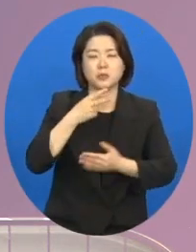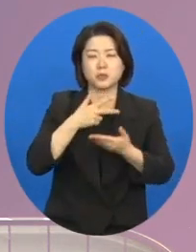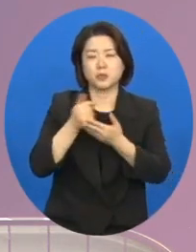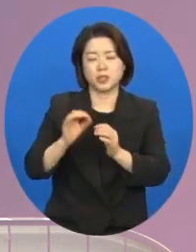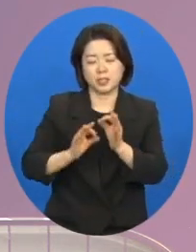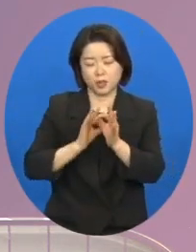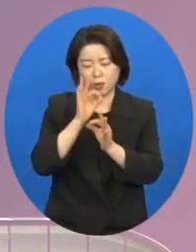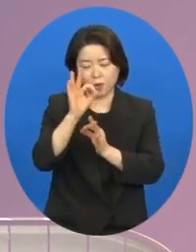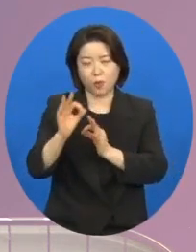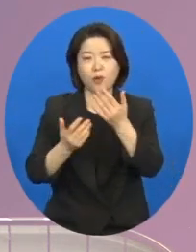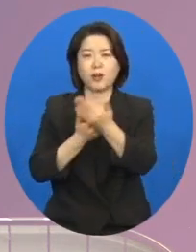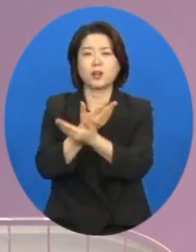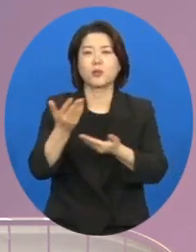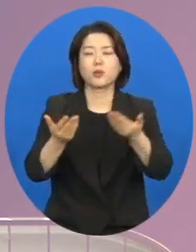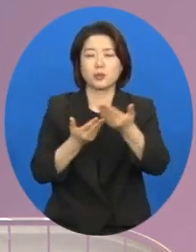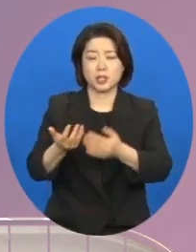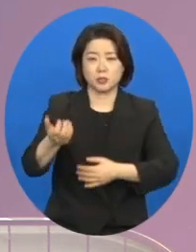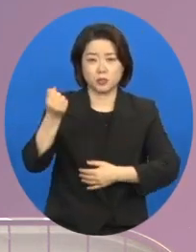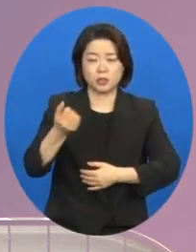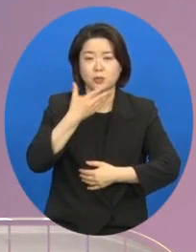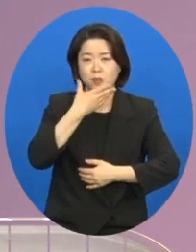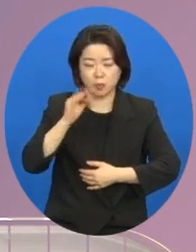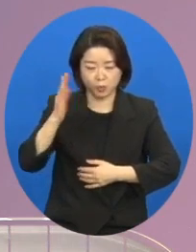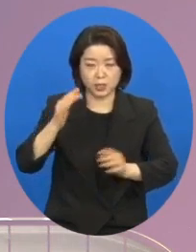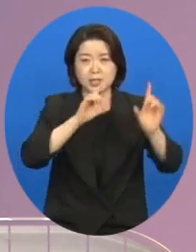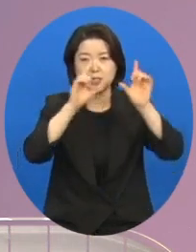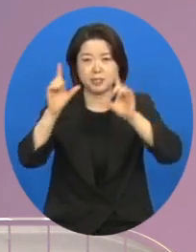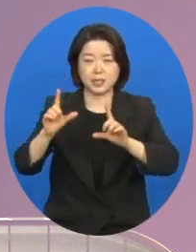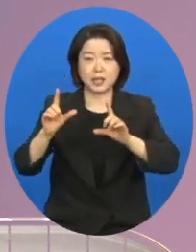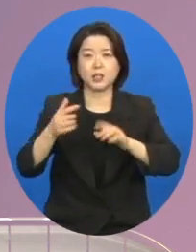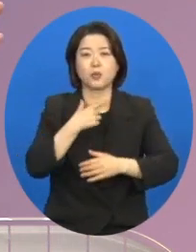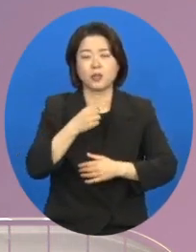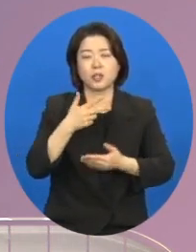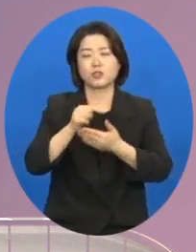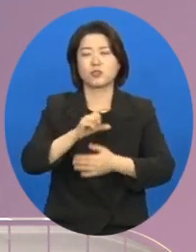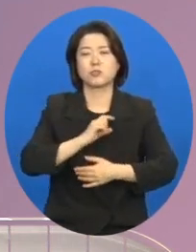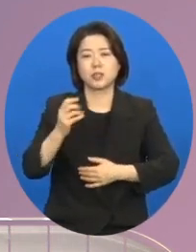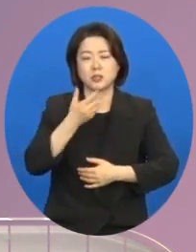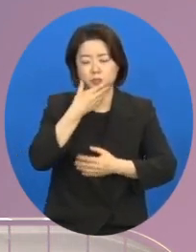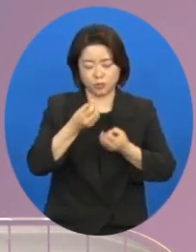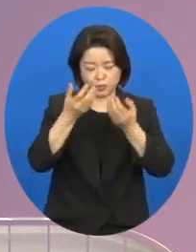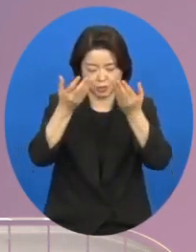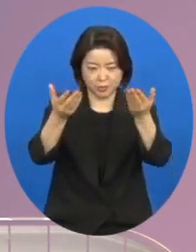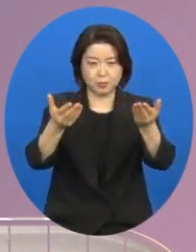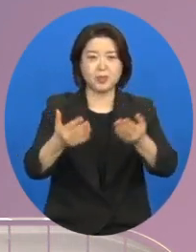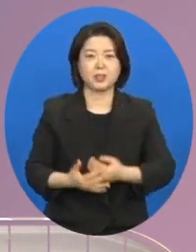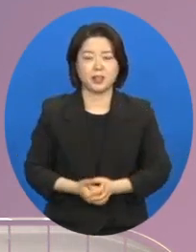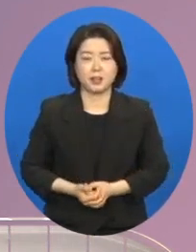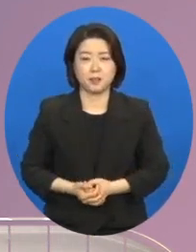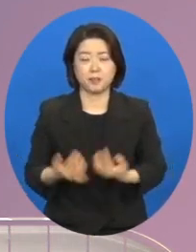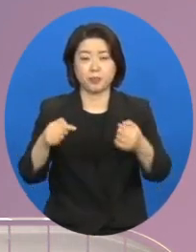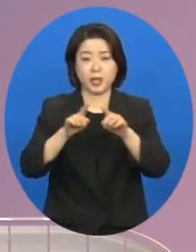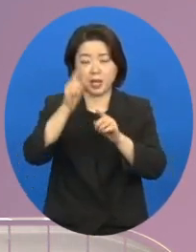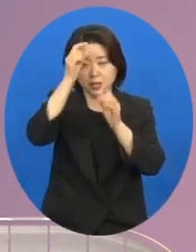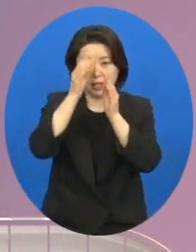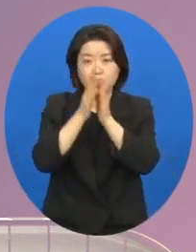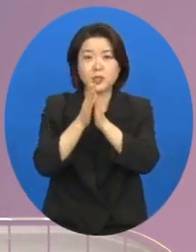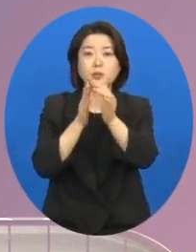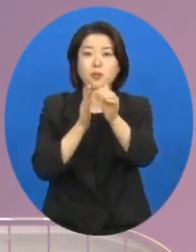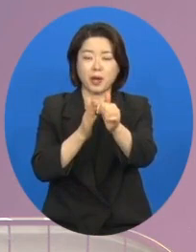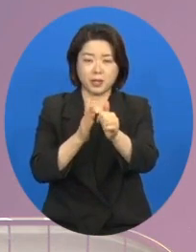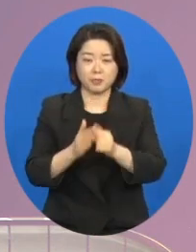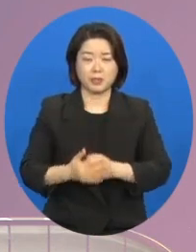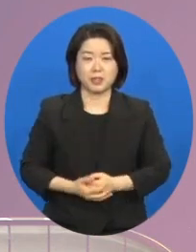누리는 여러분들의 복된 삶을 살아가게 되시기를 주님의 이름으로 축원합니다. 우리 함께 기도하겠습니다. 이